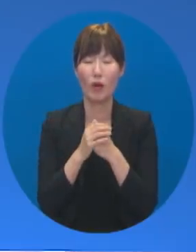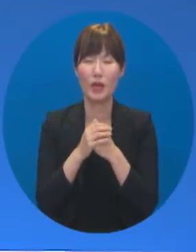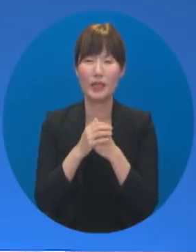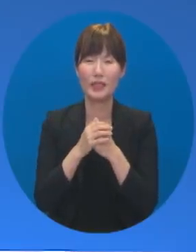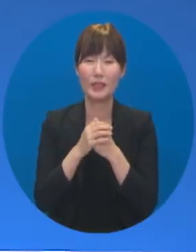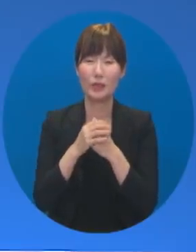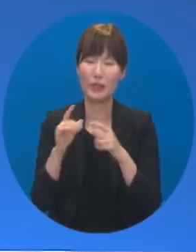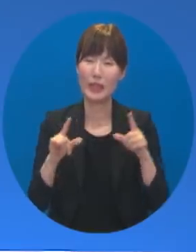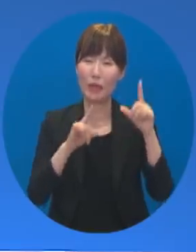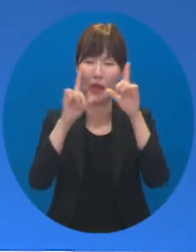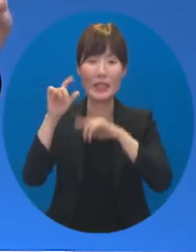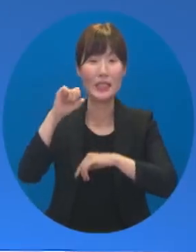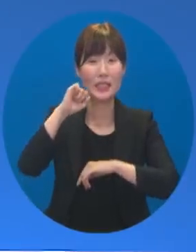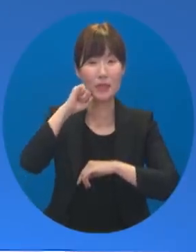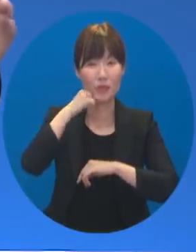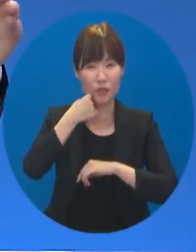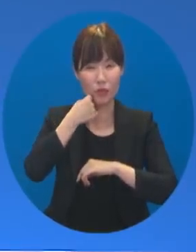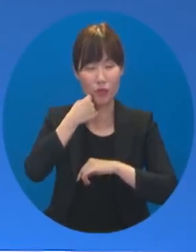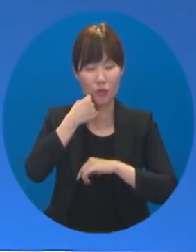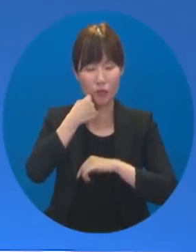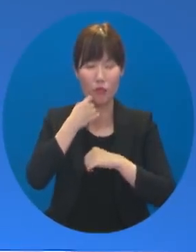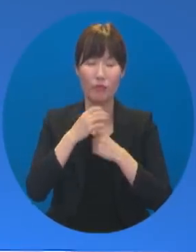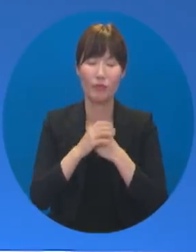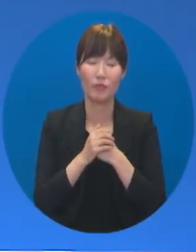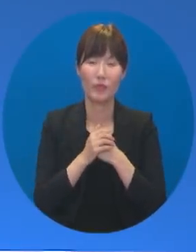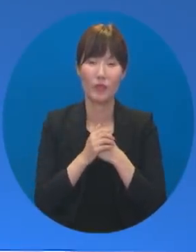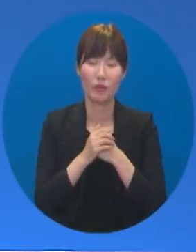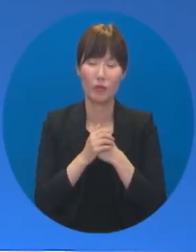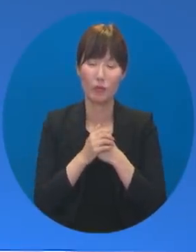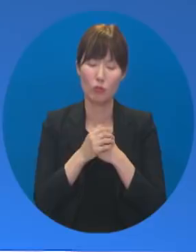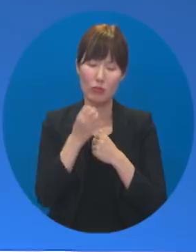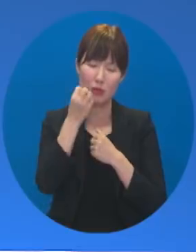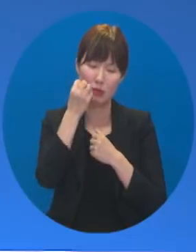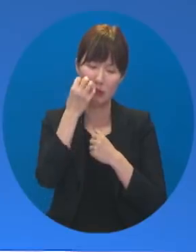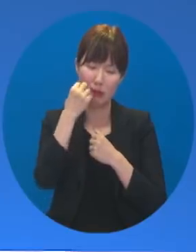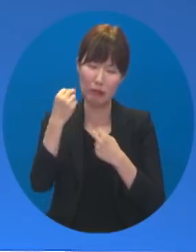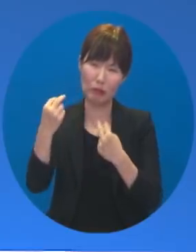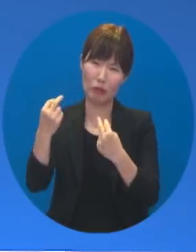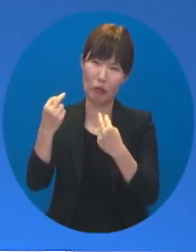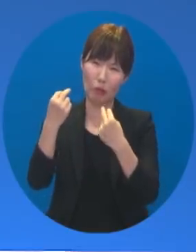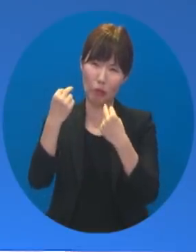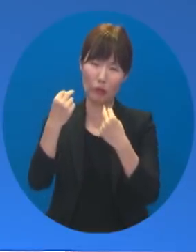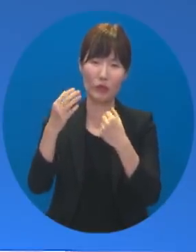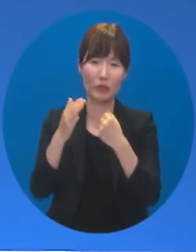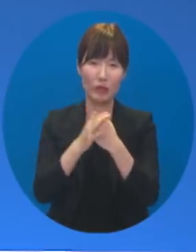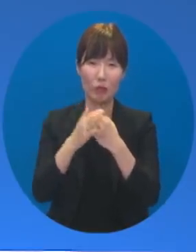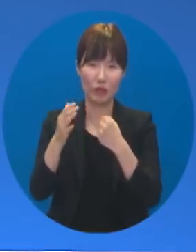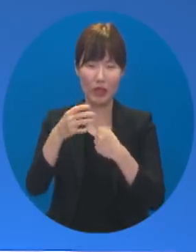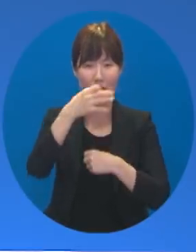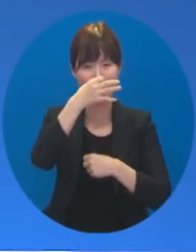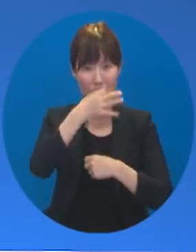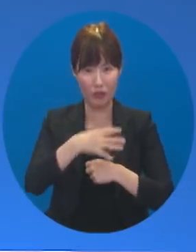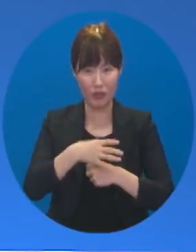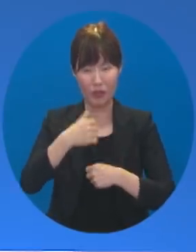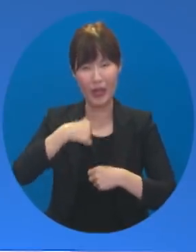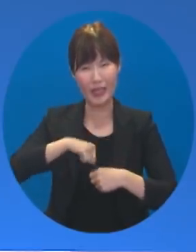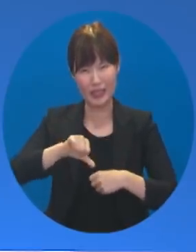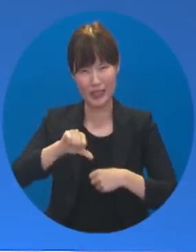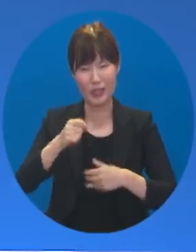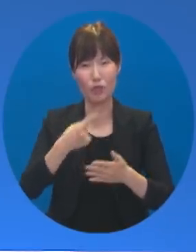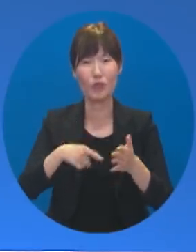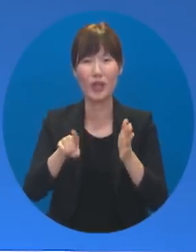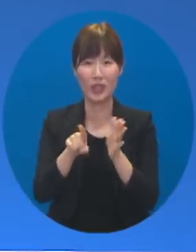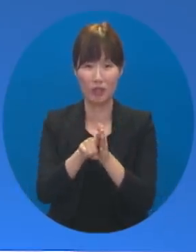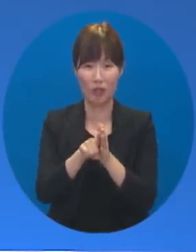않지만 원기를 그냥 희한하게 쳐다보는 그런 시선들에 대해서 원기도 힘들어했고 그래서